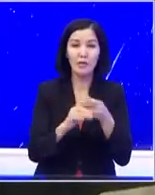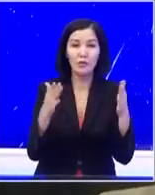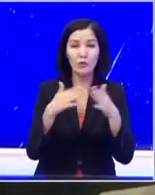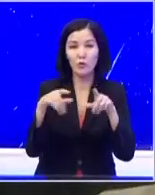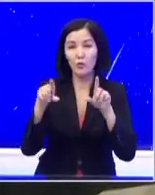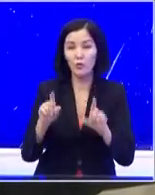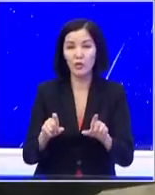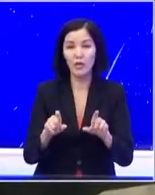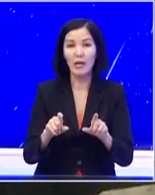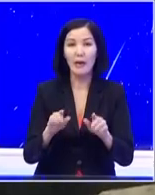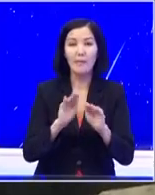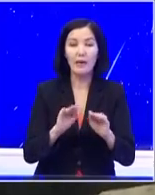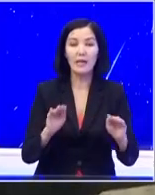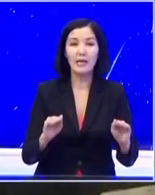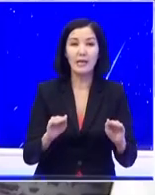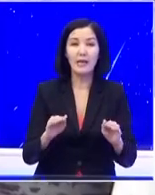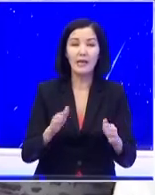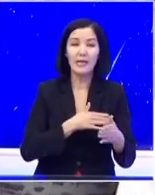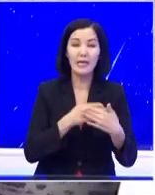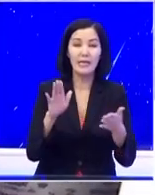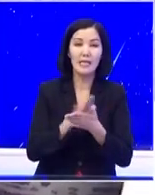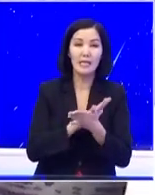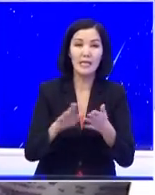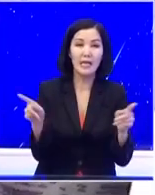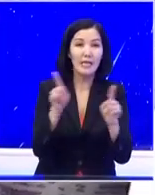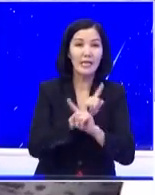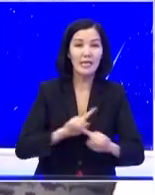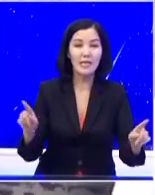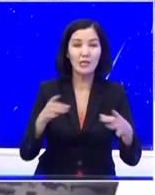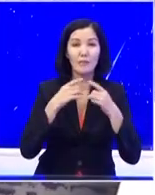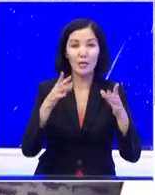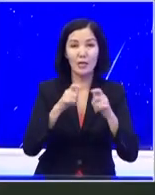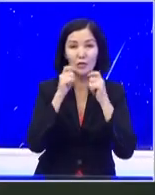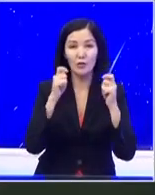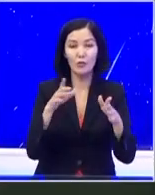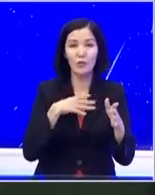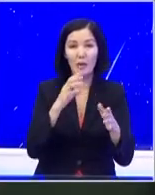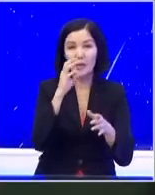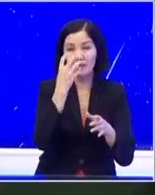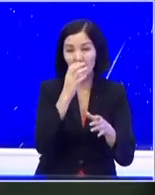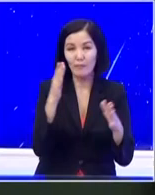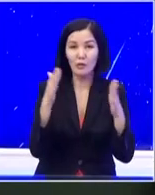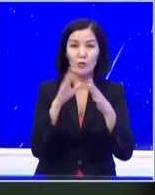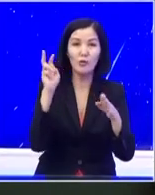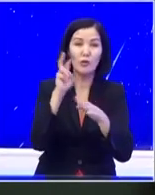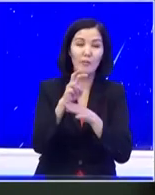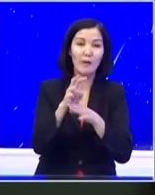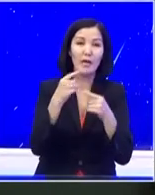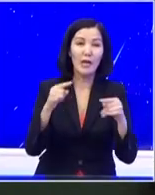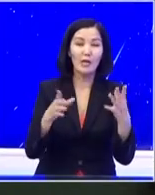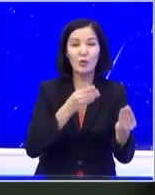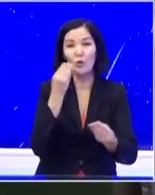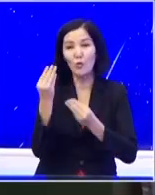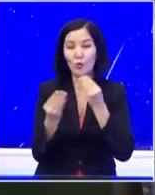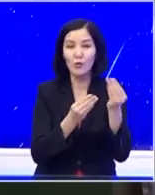Десе де оның тәрбиеленушілеріне еріктілер ерекше мерекелік шоу жасады. Сайқымазақтар үйлеріне барып, түрлі сиқырлар көрсету